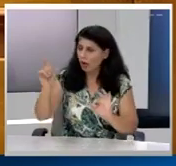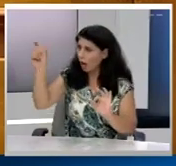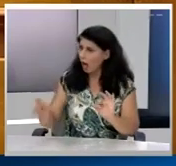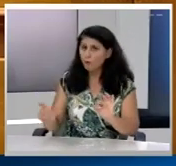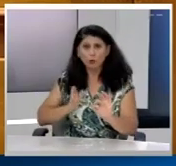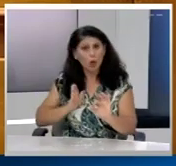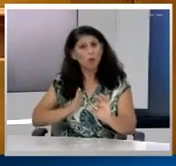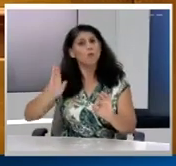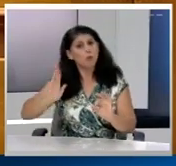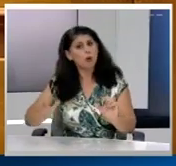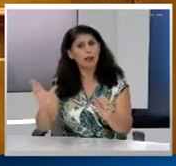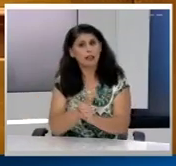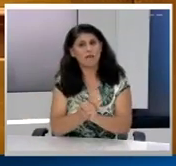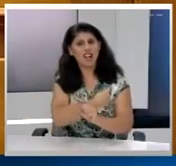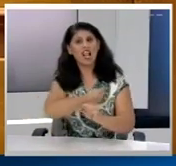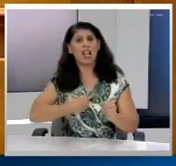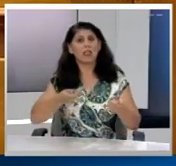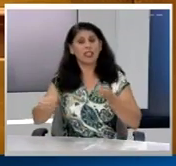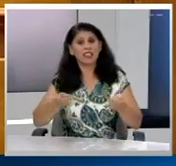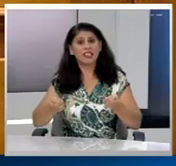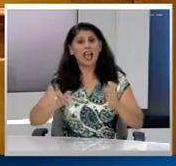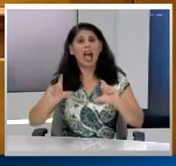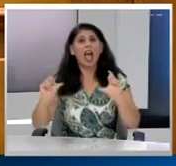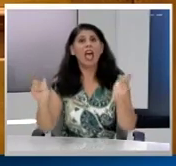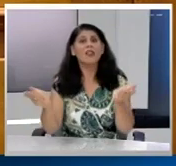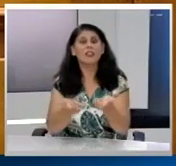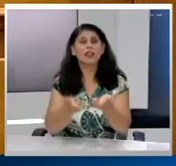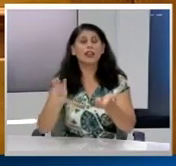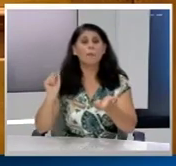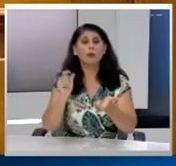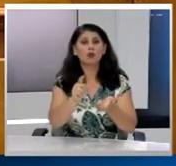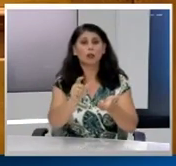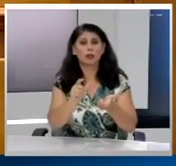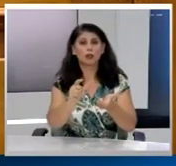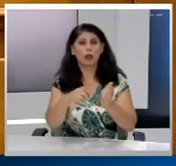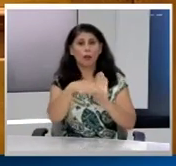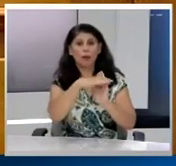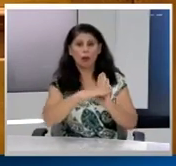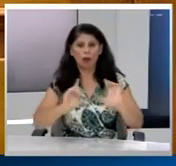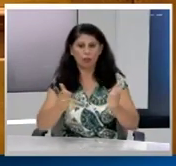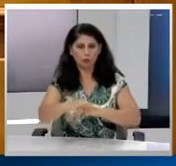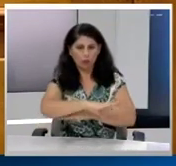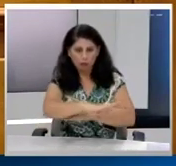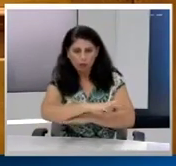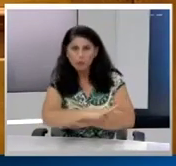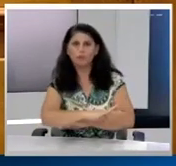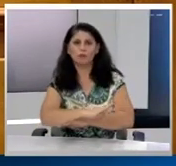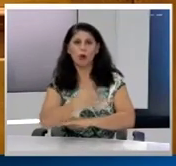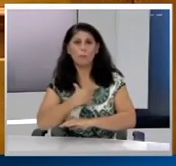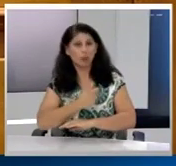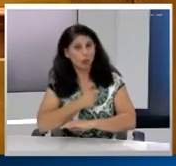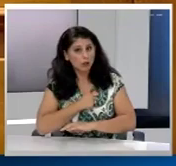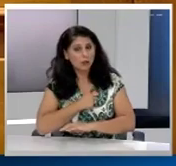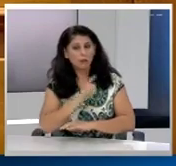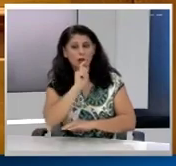να ανταποκριθεί αυτός ο άνθρωπος στην εθνική αποστολή με όρους εθνικού σχεδιασμού, με όρους